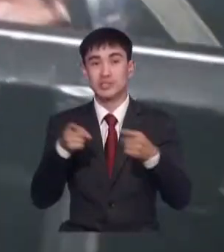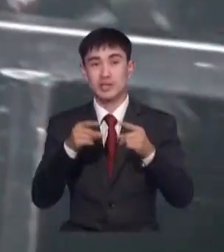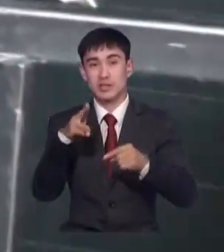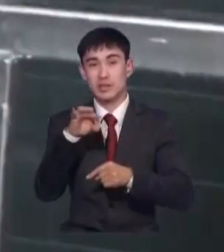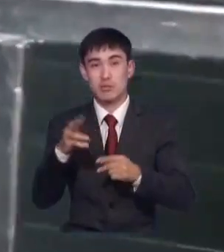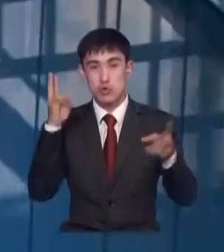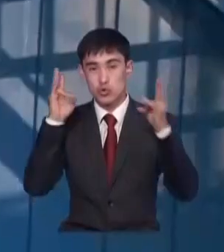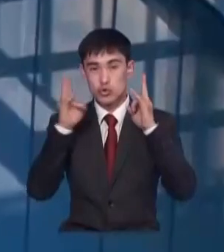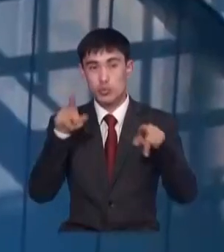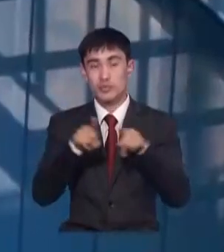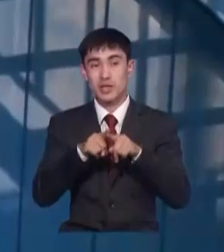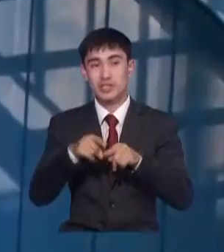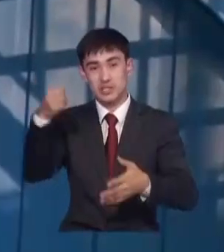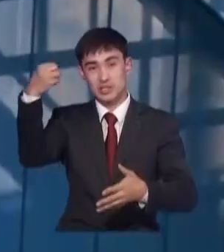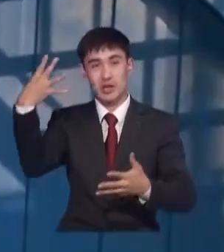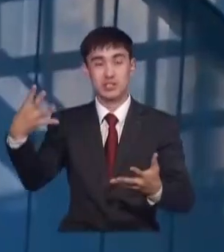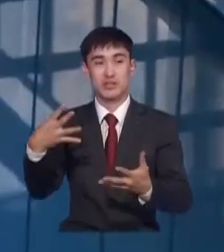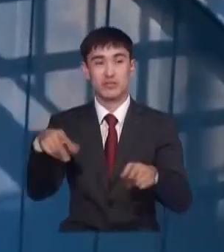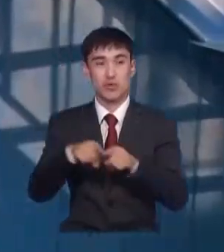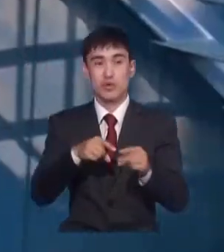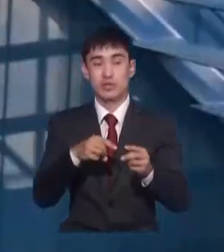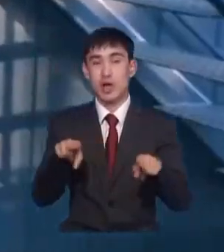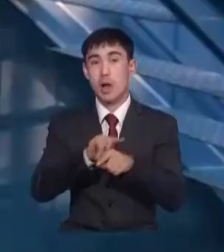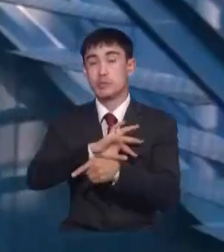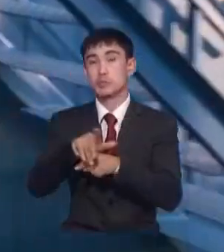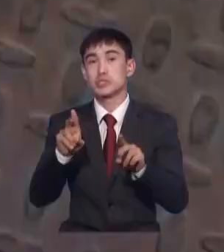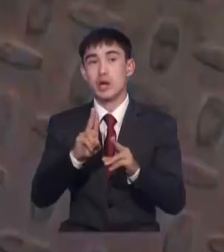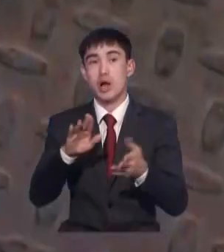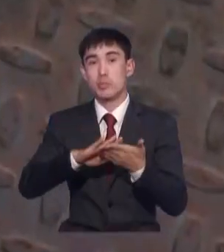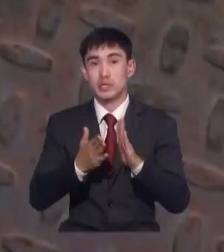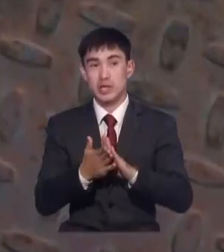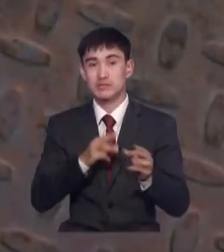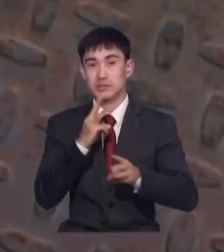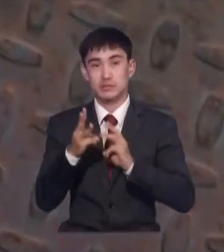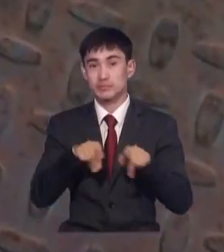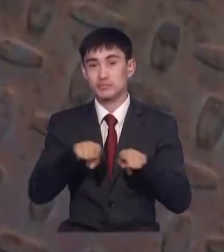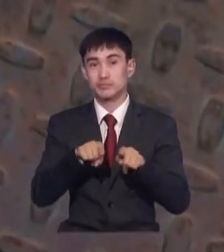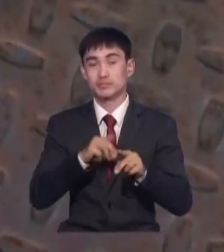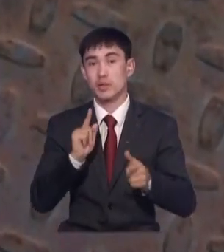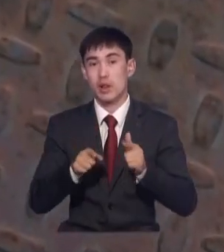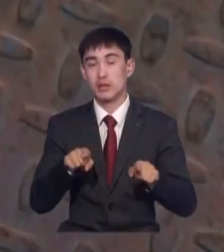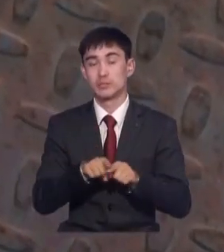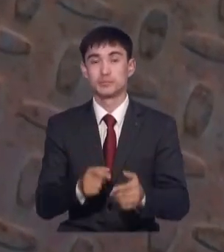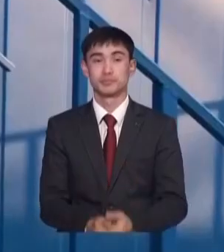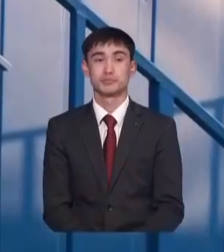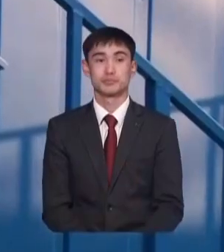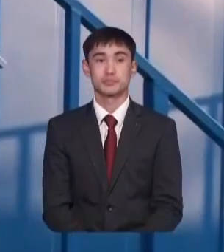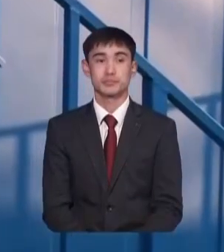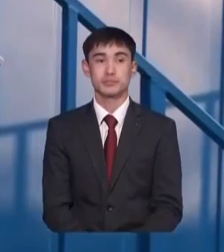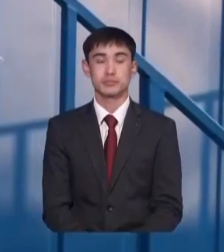дыма, шума, а также яркого света. Все это в совокупности обеспечивает обстоятельства, как на месте реального пожара.